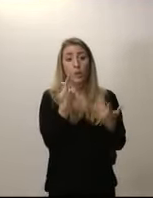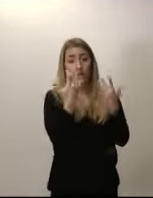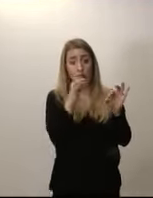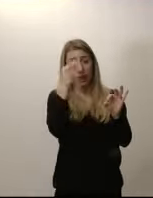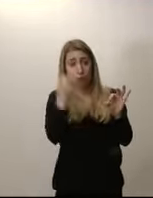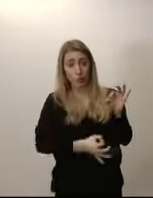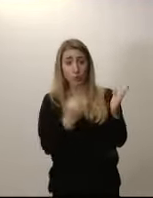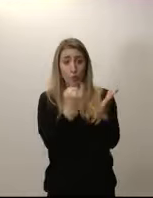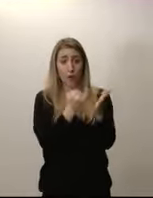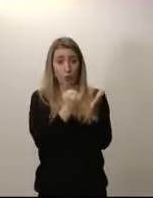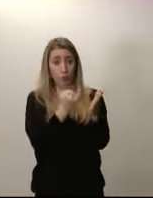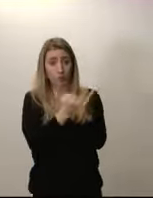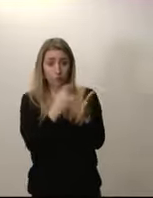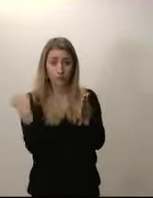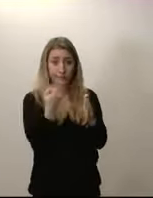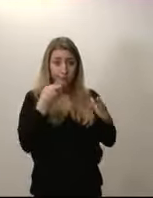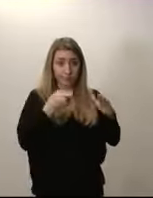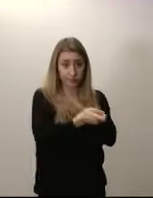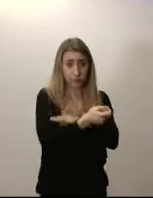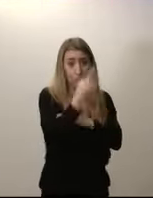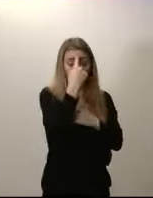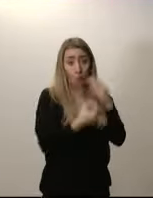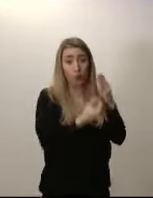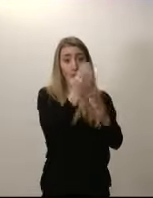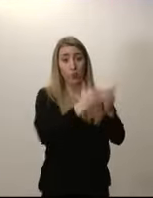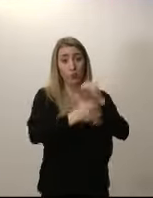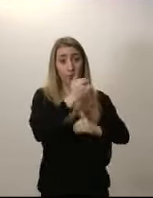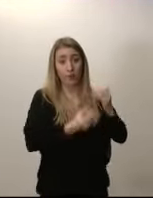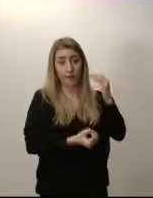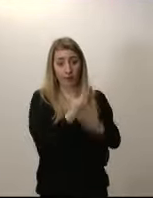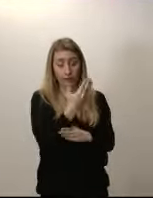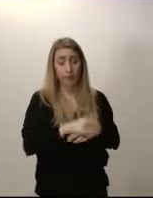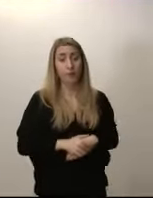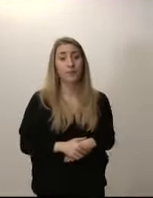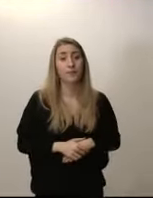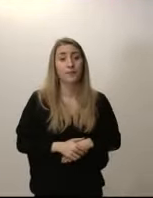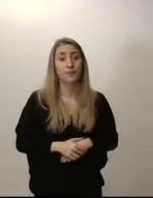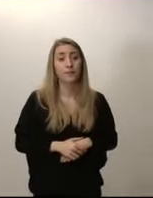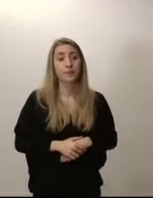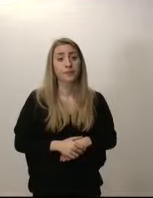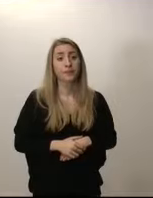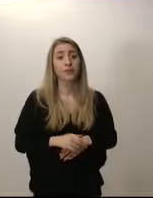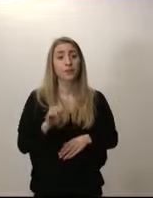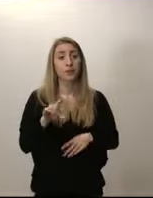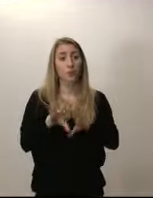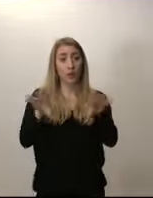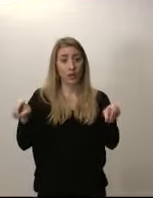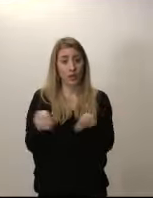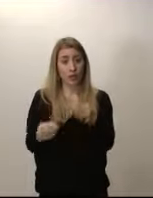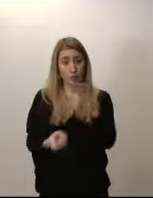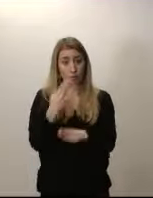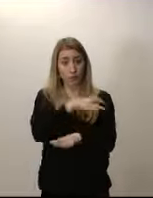sociaux pour tout nouveau programme neuf n'a pas été repris par l'équipe de Anne Gromersch.